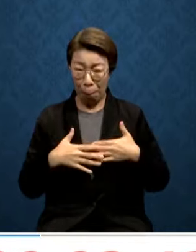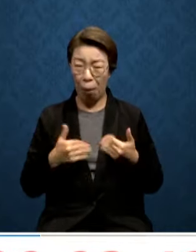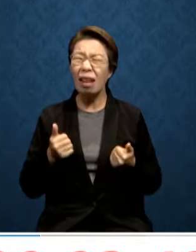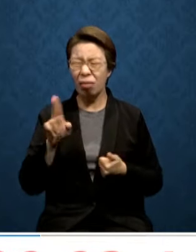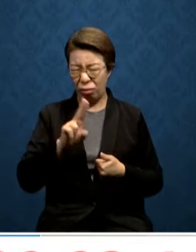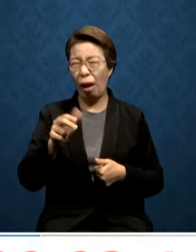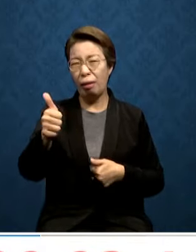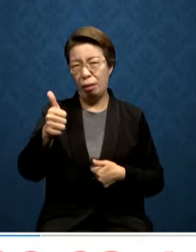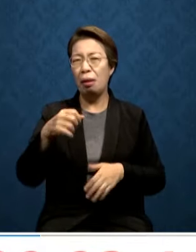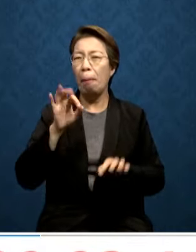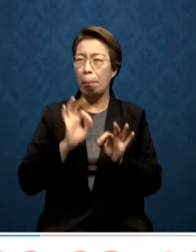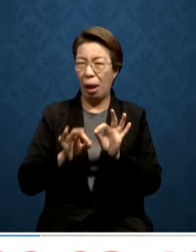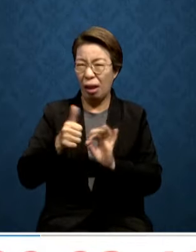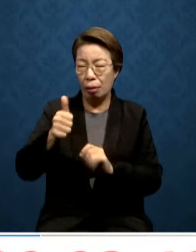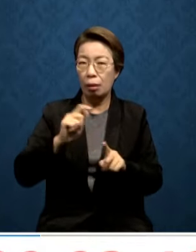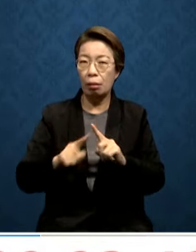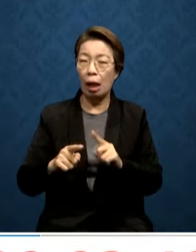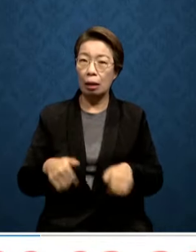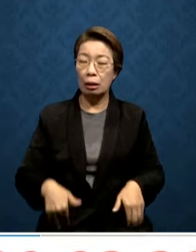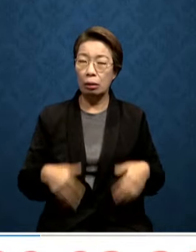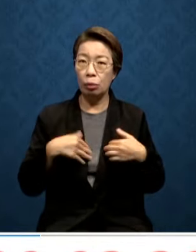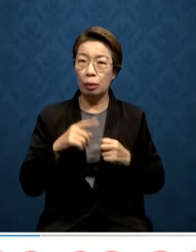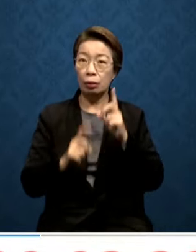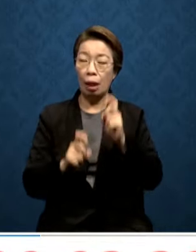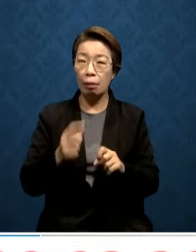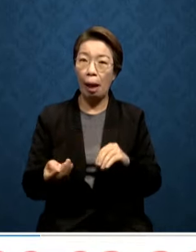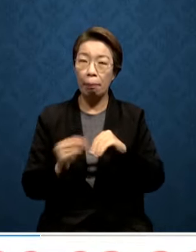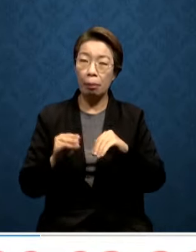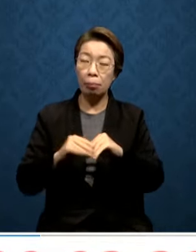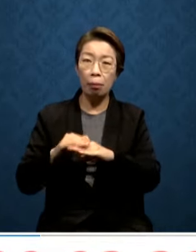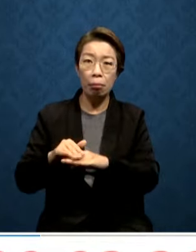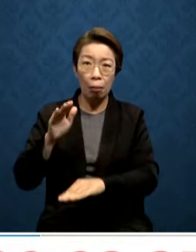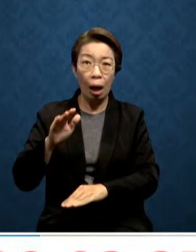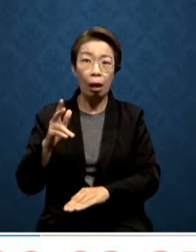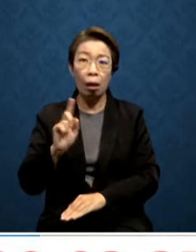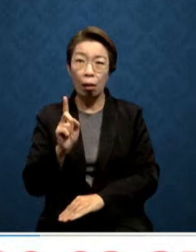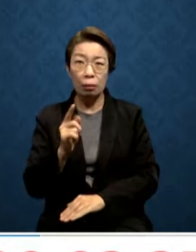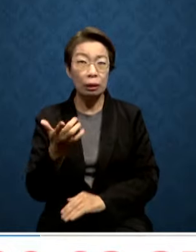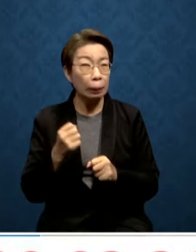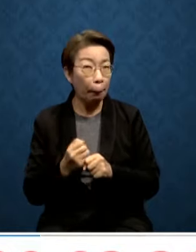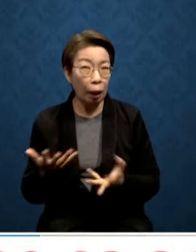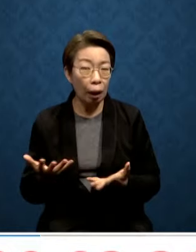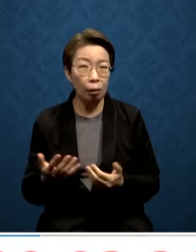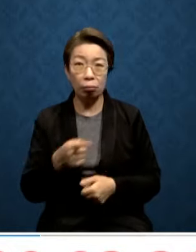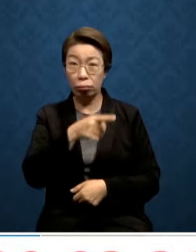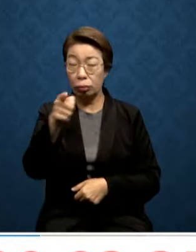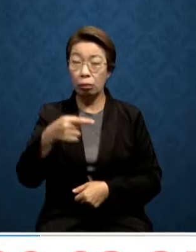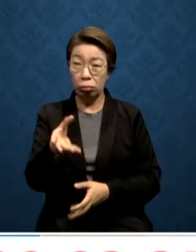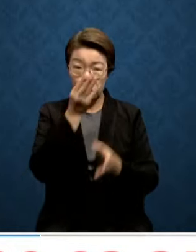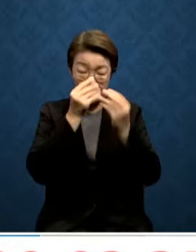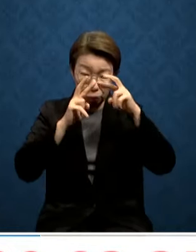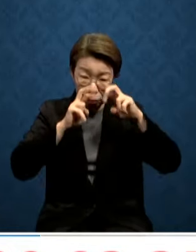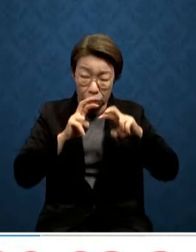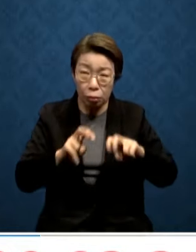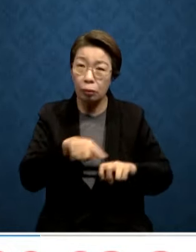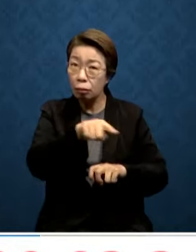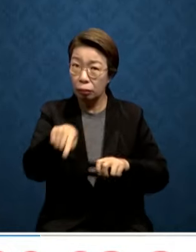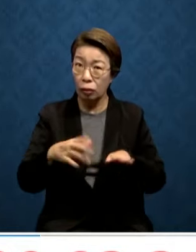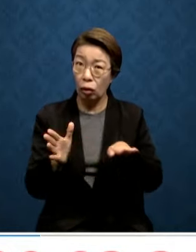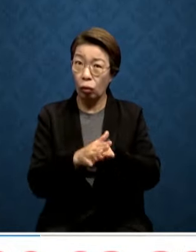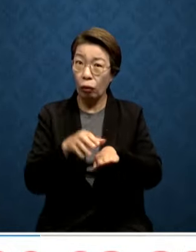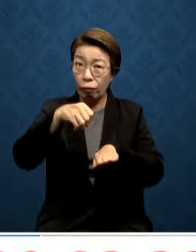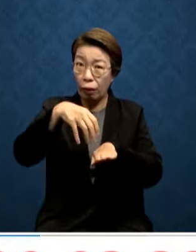ดขึ้นก็จริงแต่เราต้องเสี่ยงชีวิตมากขึ้นเราเคยศึกษาจริงๆไหมครับว่าปัญหาเหล่านี้เนี่ยมันซ่อนอยู่มีอะไรบ้างมี